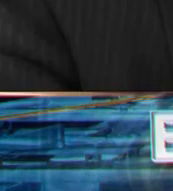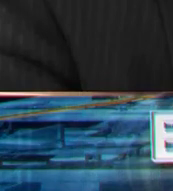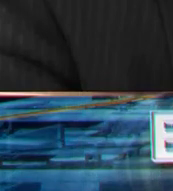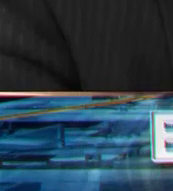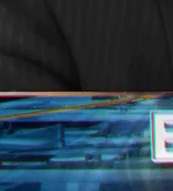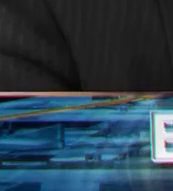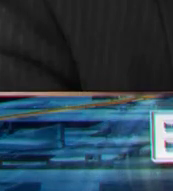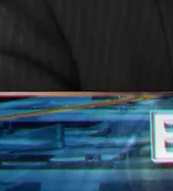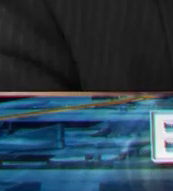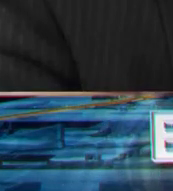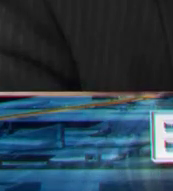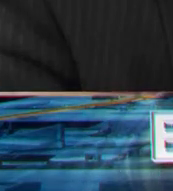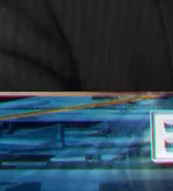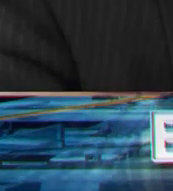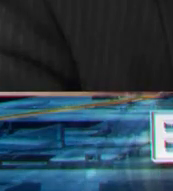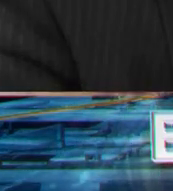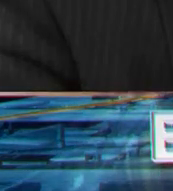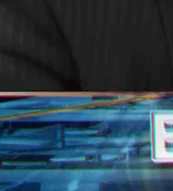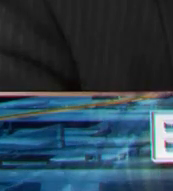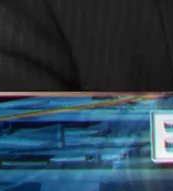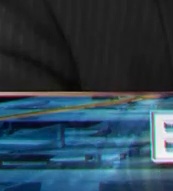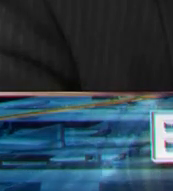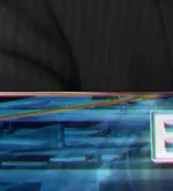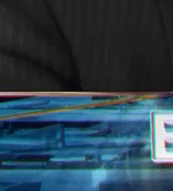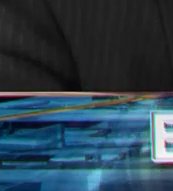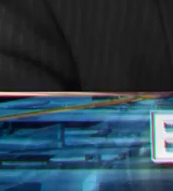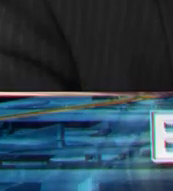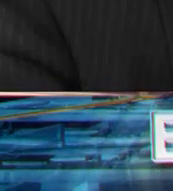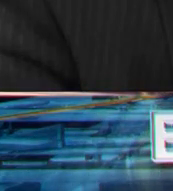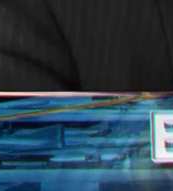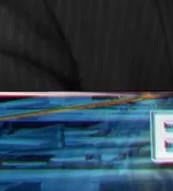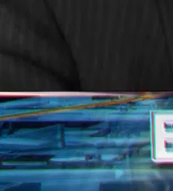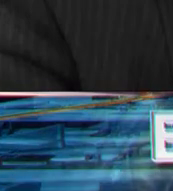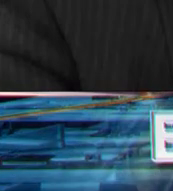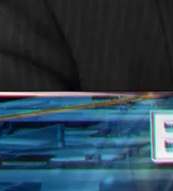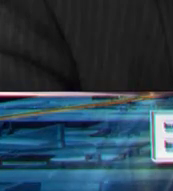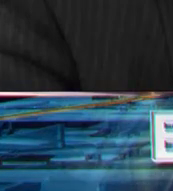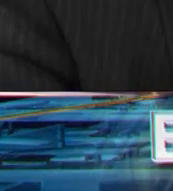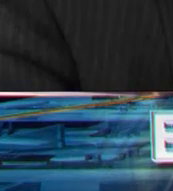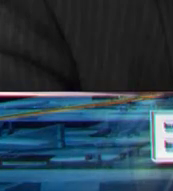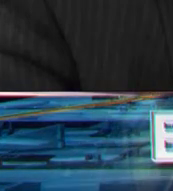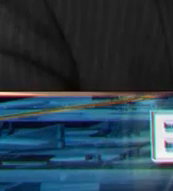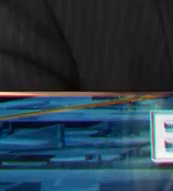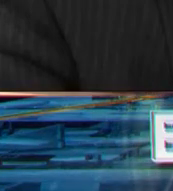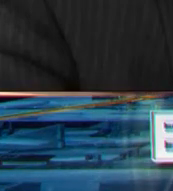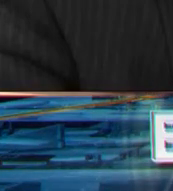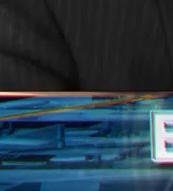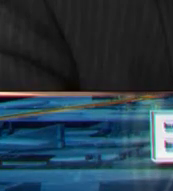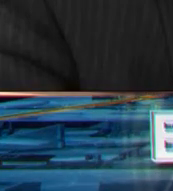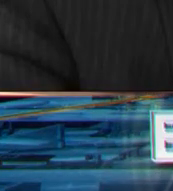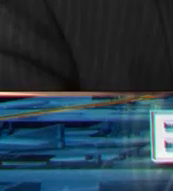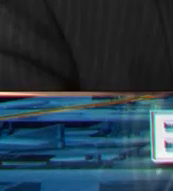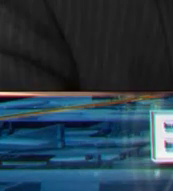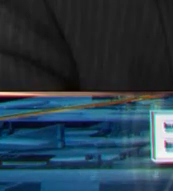Қазақ журналистикасы мэтріне құрмет. Ақпарат және қоғамдық даму министрлігі Бейсен Құранбек атындағы жігер сыйлығын жариялады.